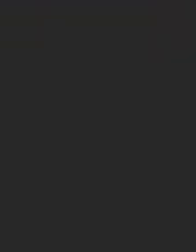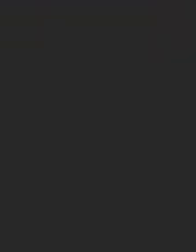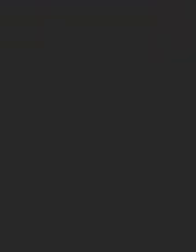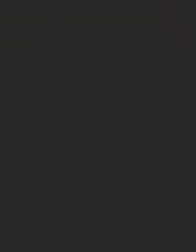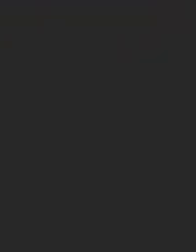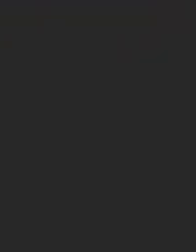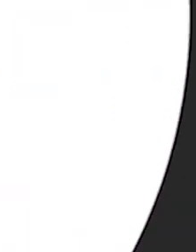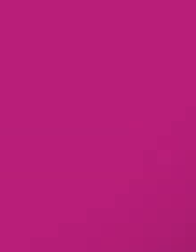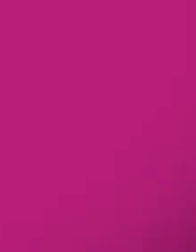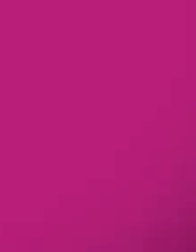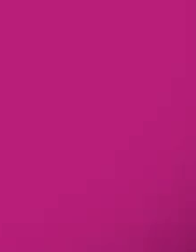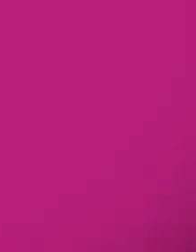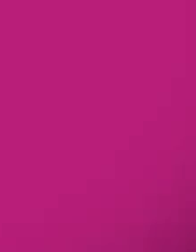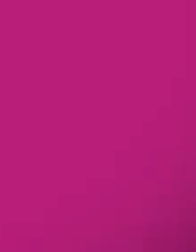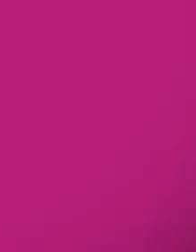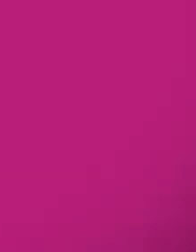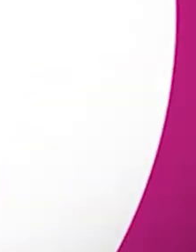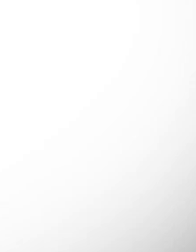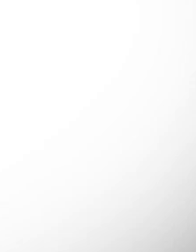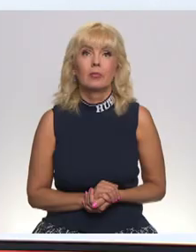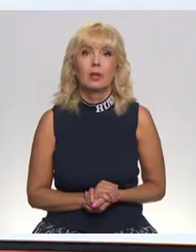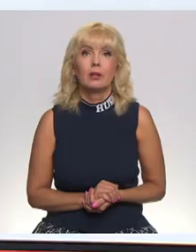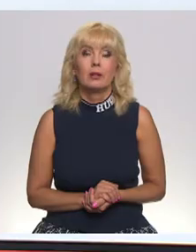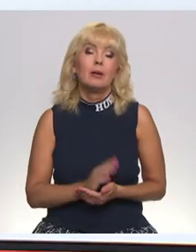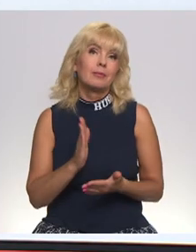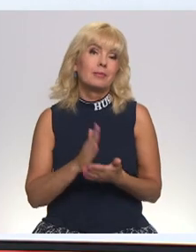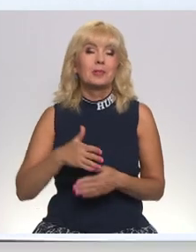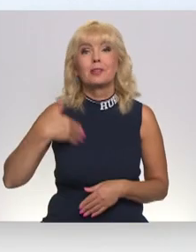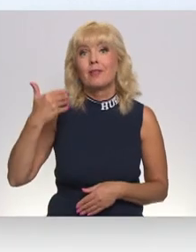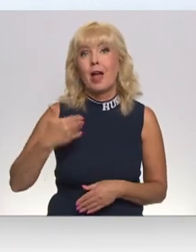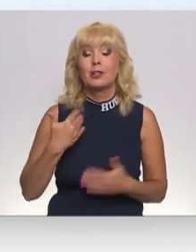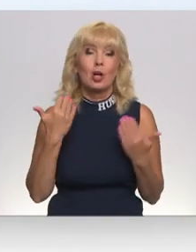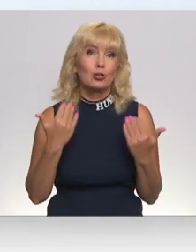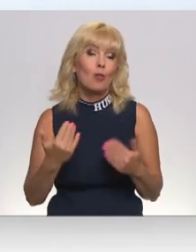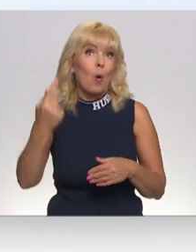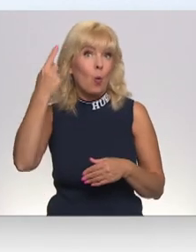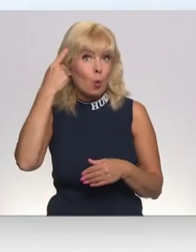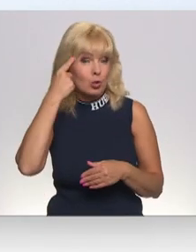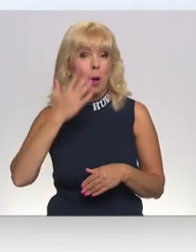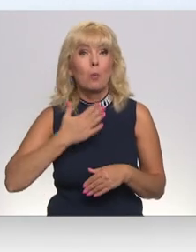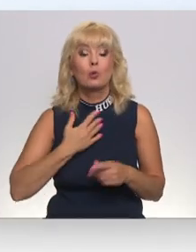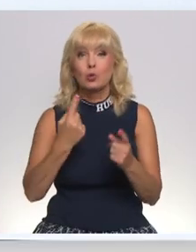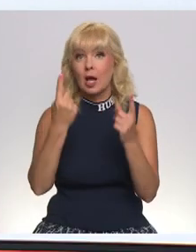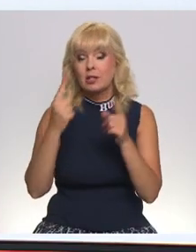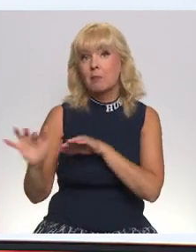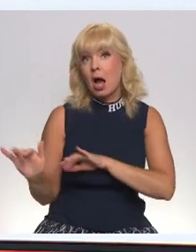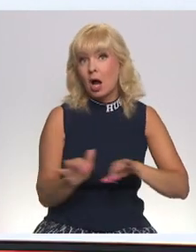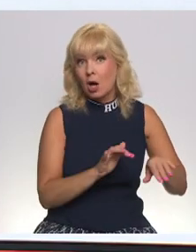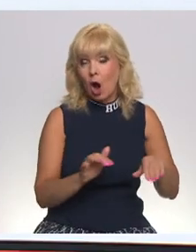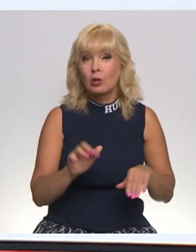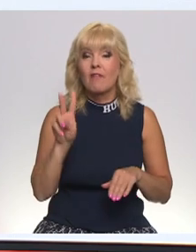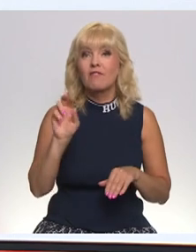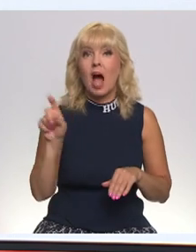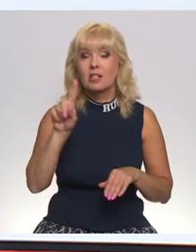Re, viss ēters ir te! Esiet sveicināti. Šodien uzzinājām, ka mūsu izcilajam komponistam Pēterim